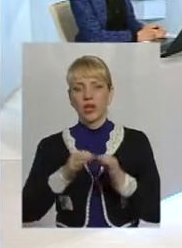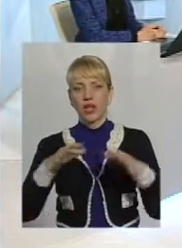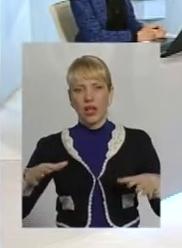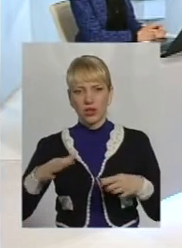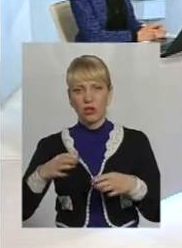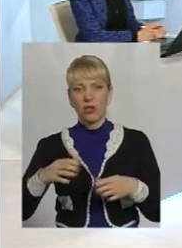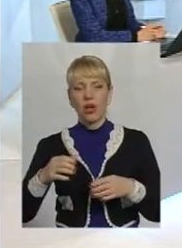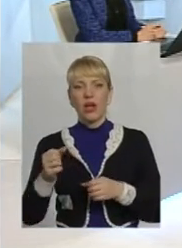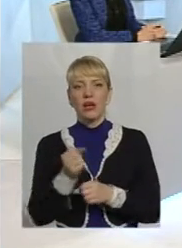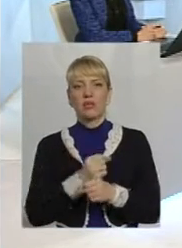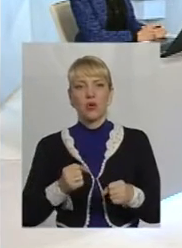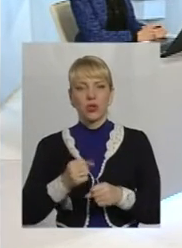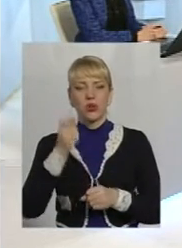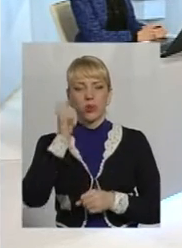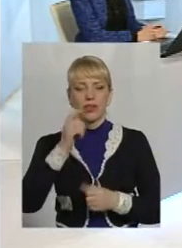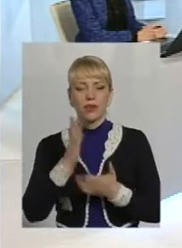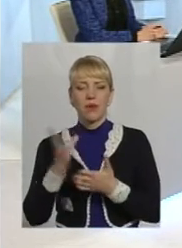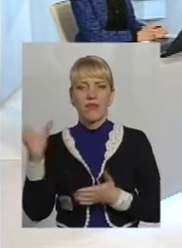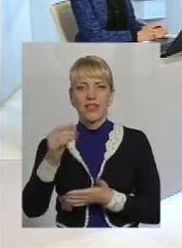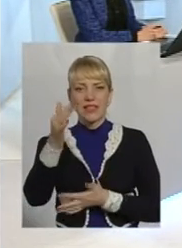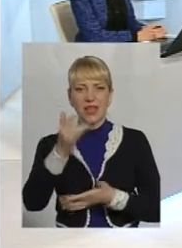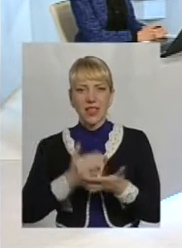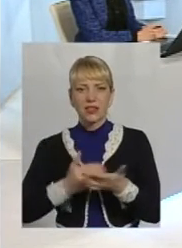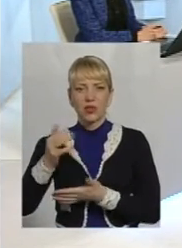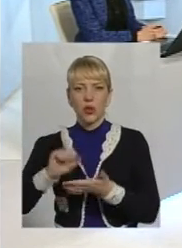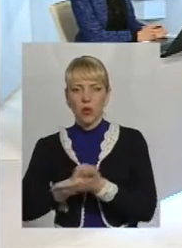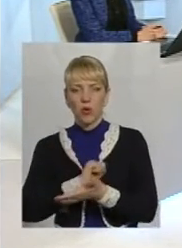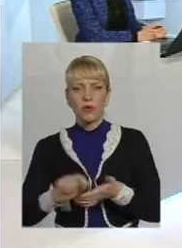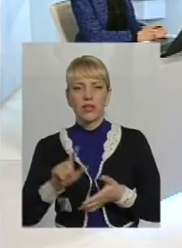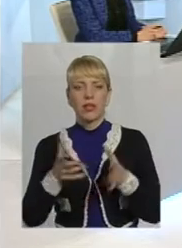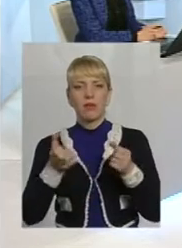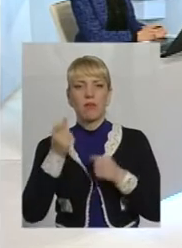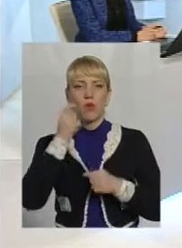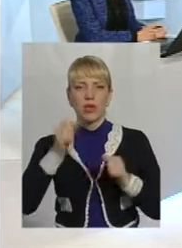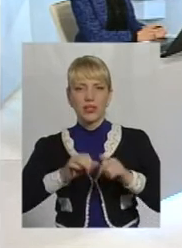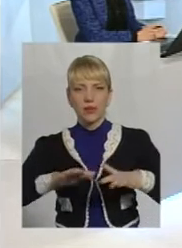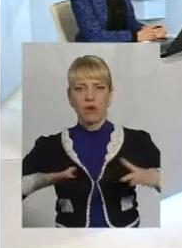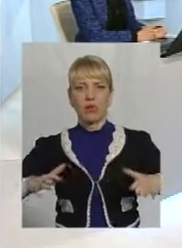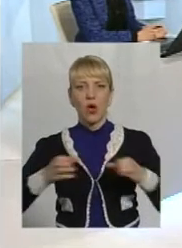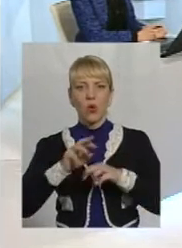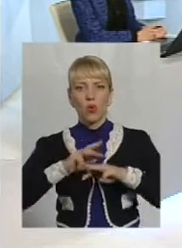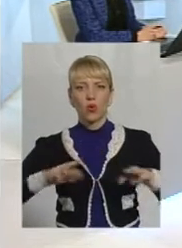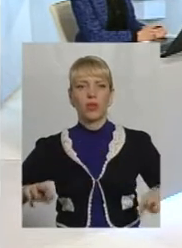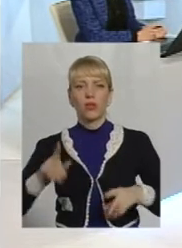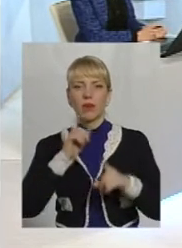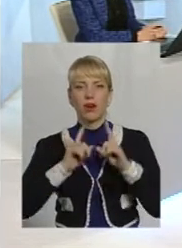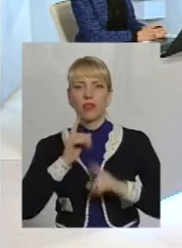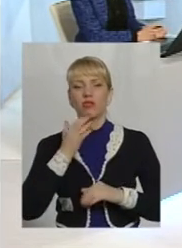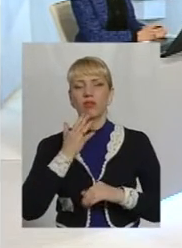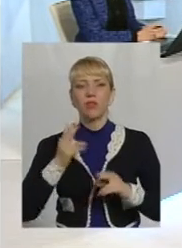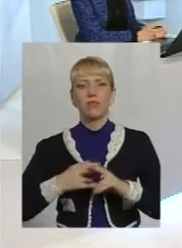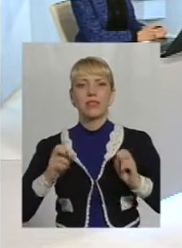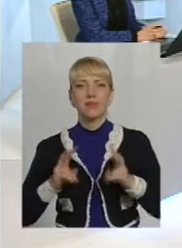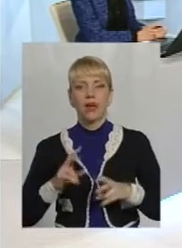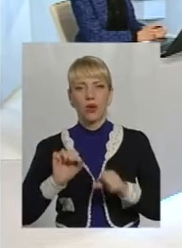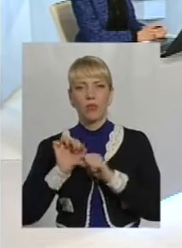України має увесь набір документів, які приймалися українським парламентом, урядами, Радою національної безпеки і оборони,